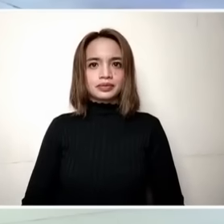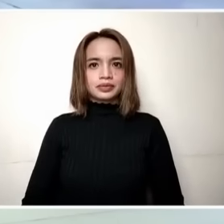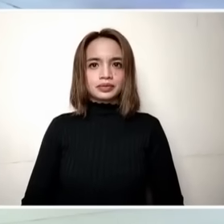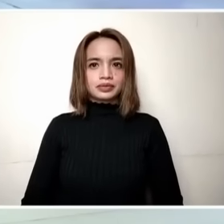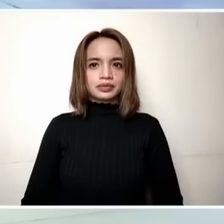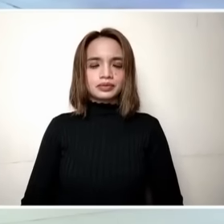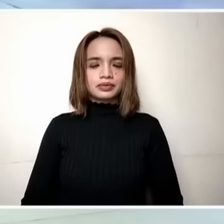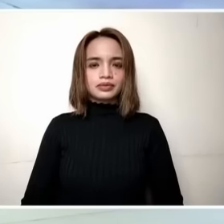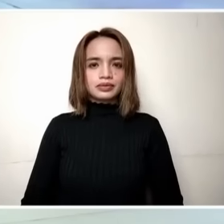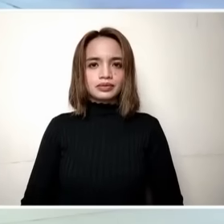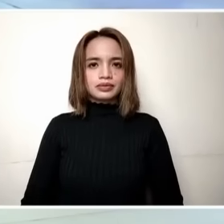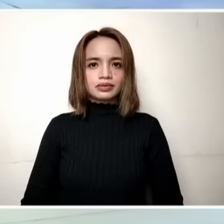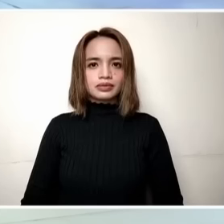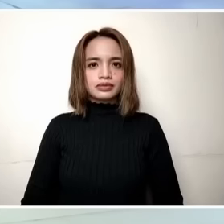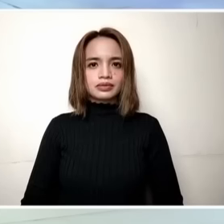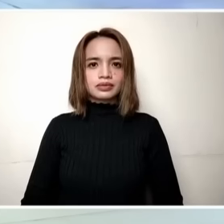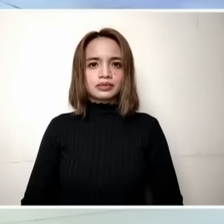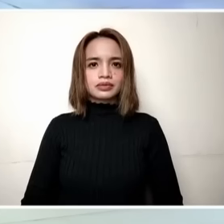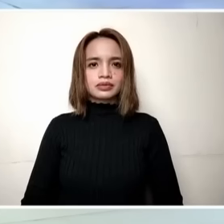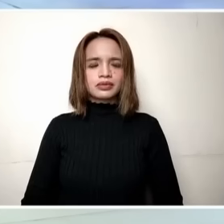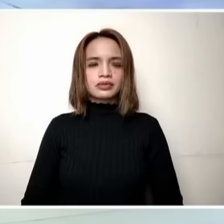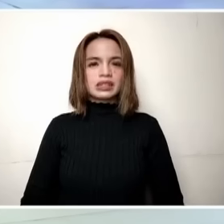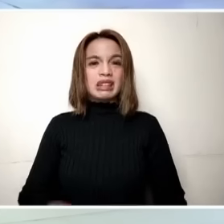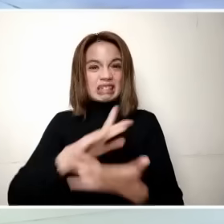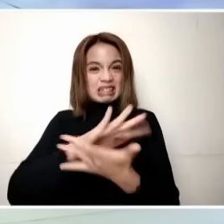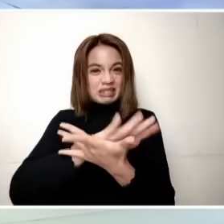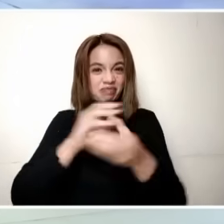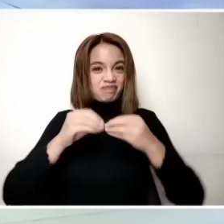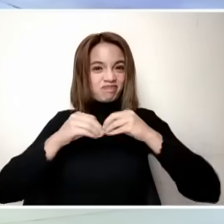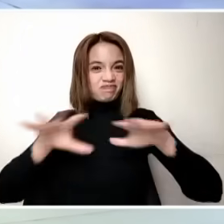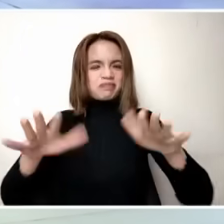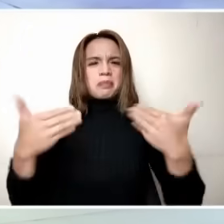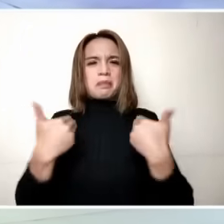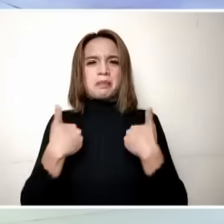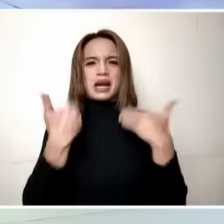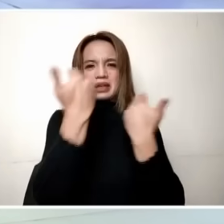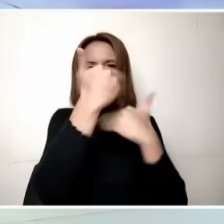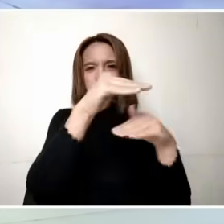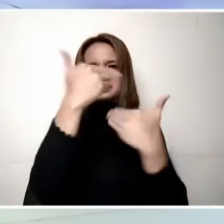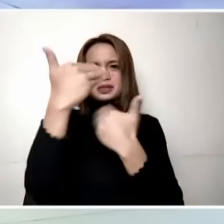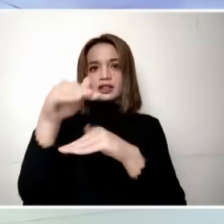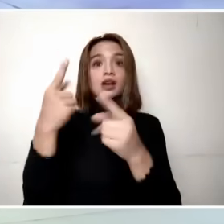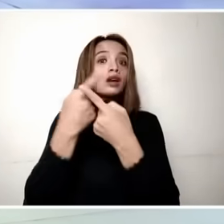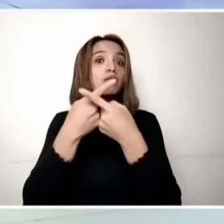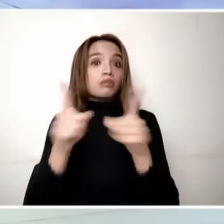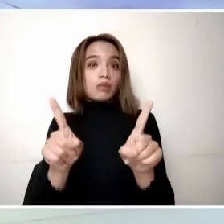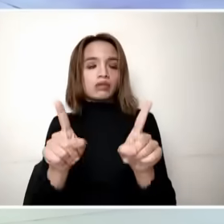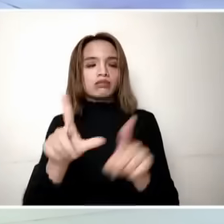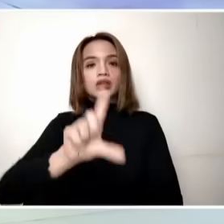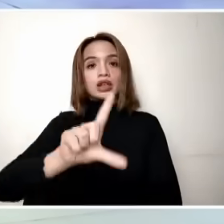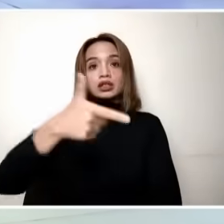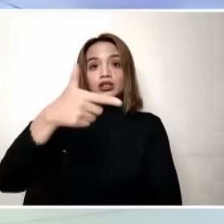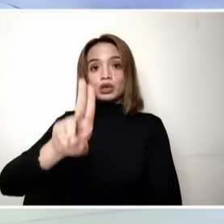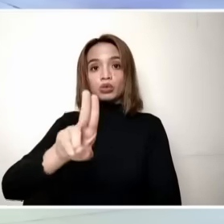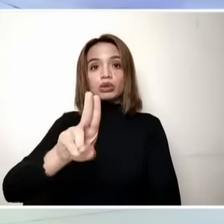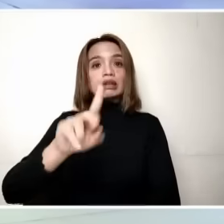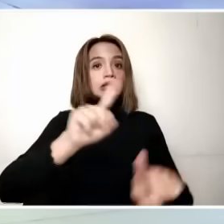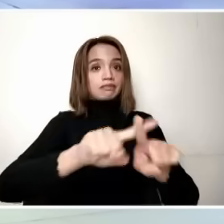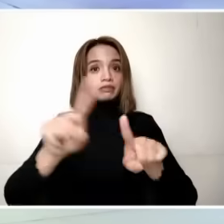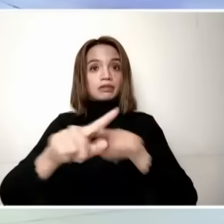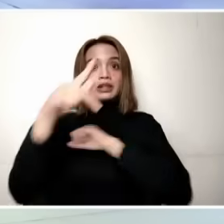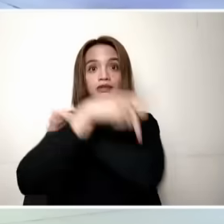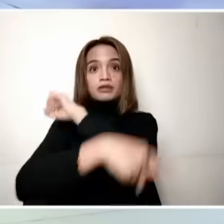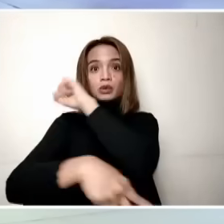Dahil na rin sa mga limitasyon dulot ng pandemya, kanya-kanyang diskarte mga lokal na pamahalaan sa mga probinsya sa paggunita